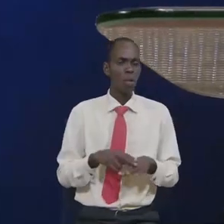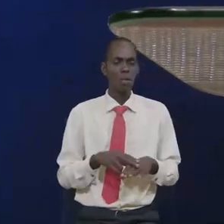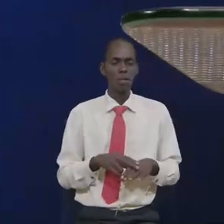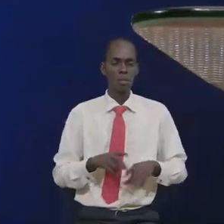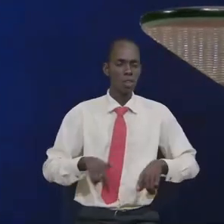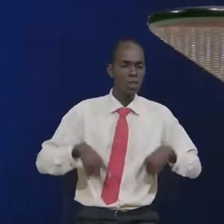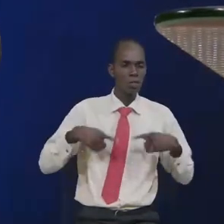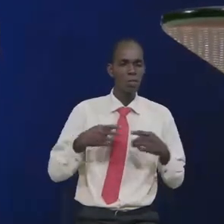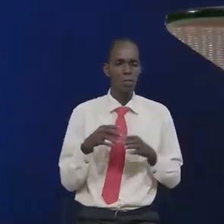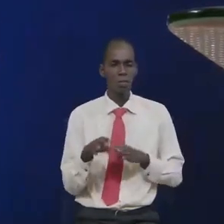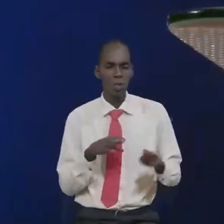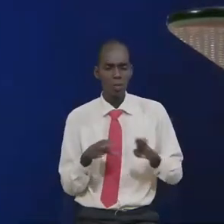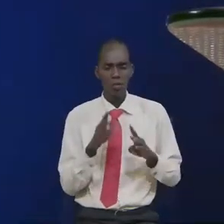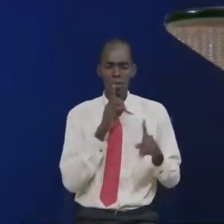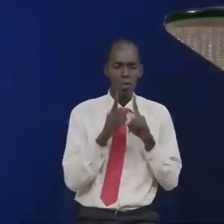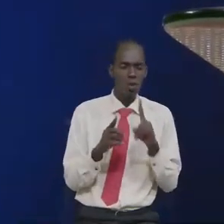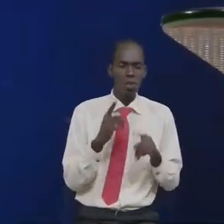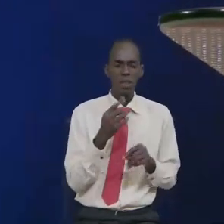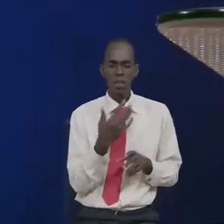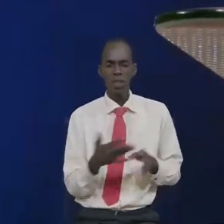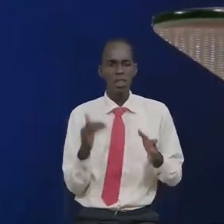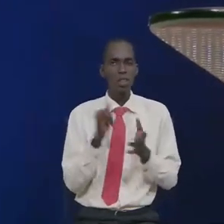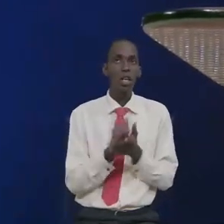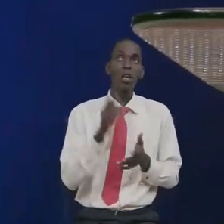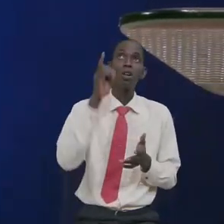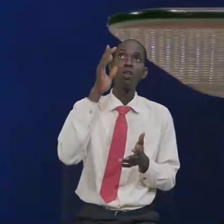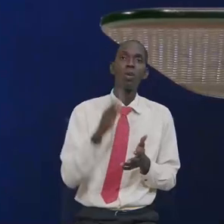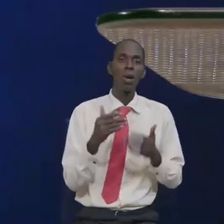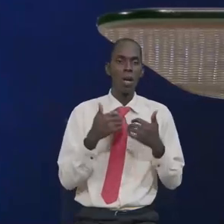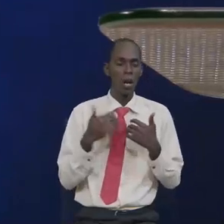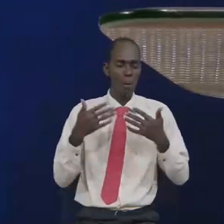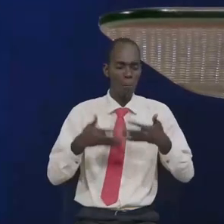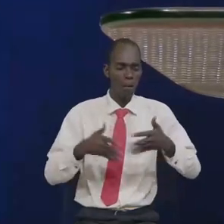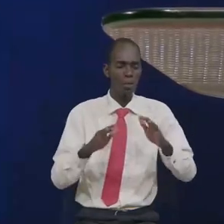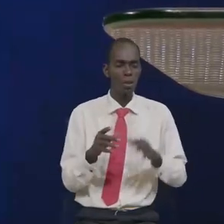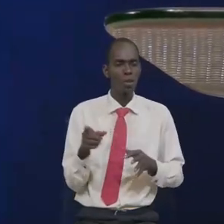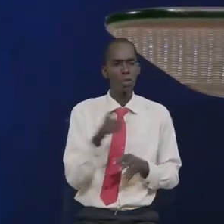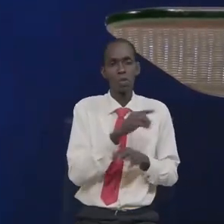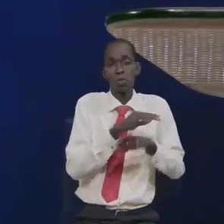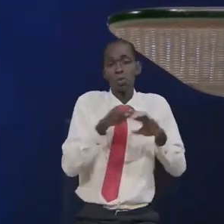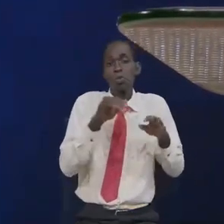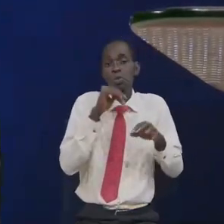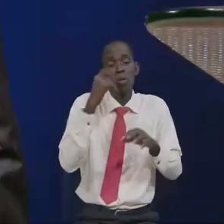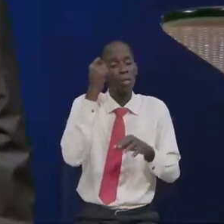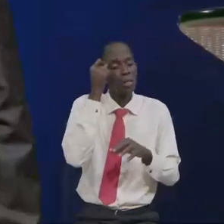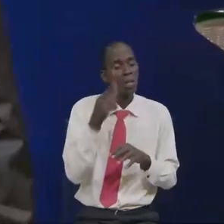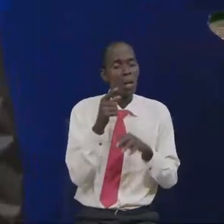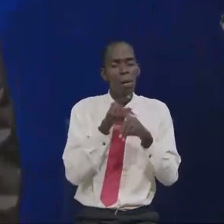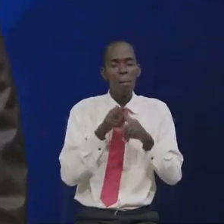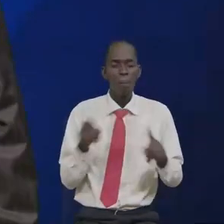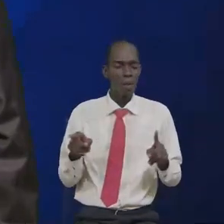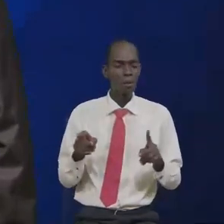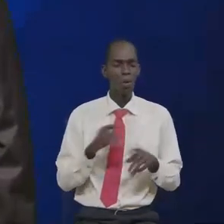dans cette vie que Dieu a permises, la persécution, vous ne comprenez pas, mais ces